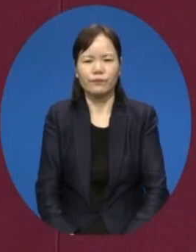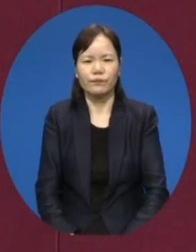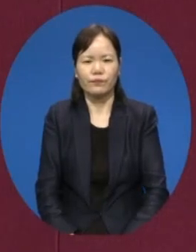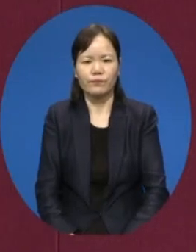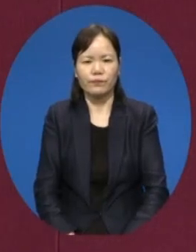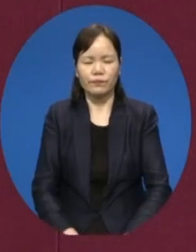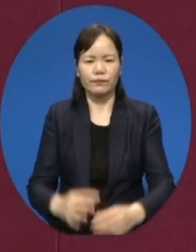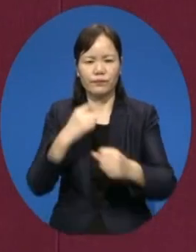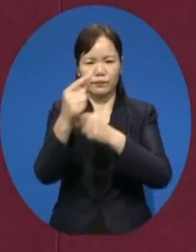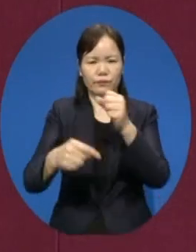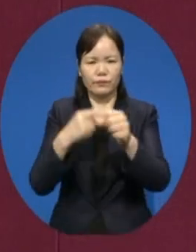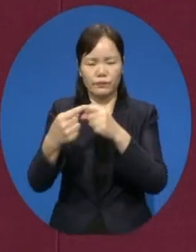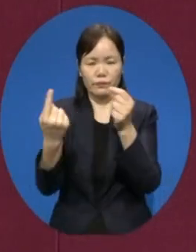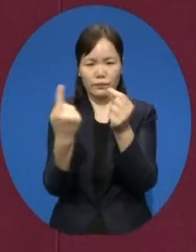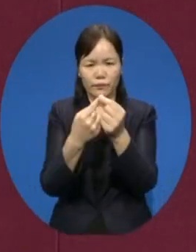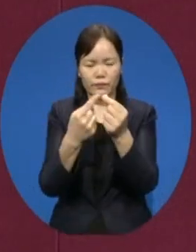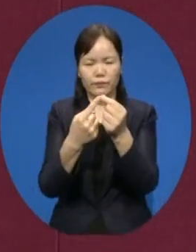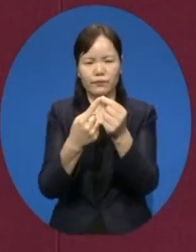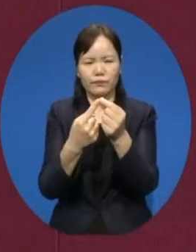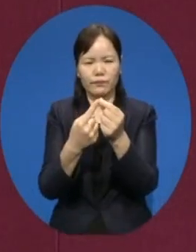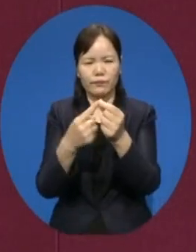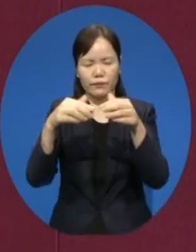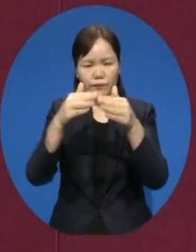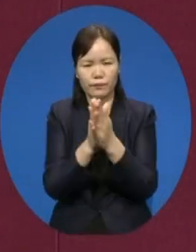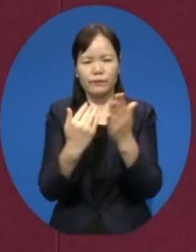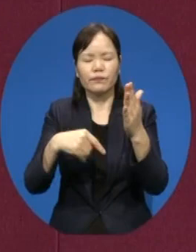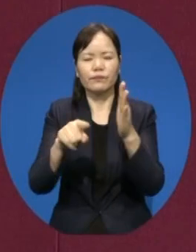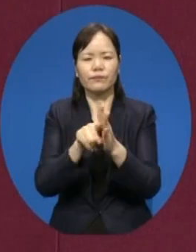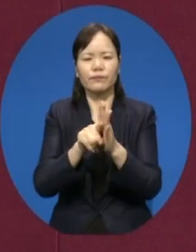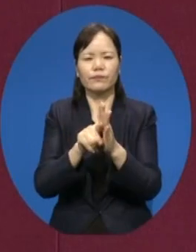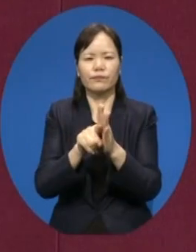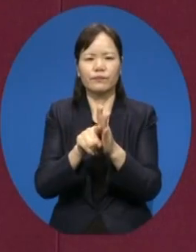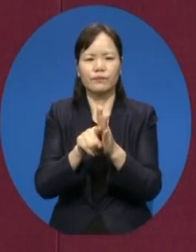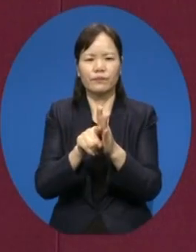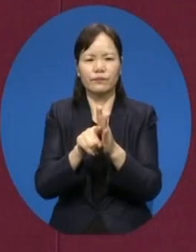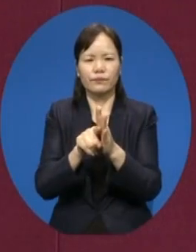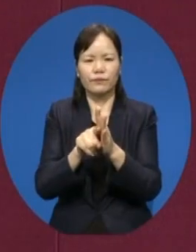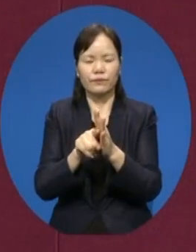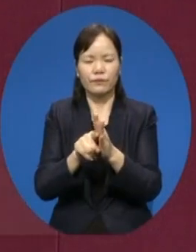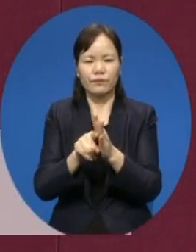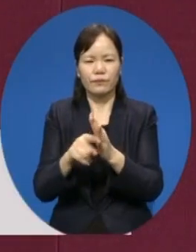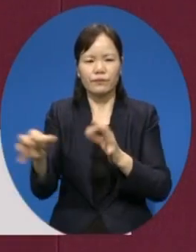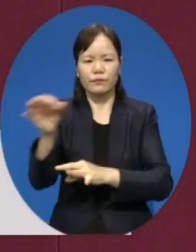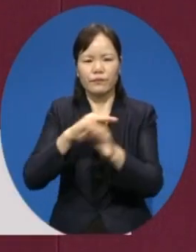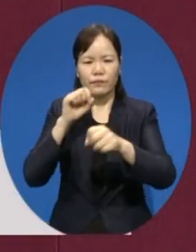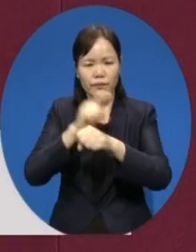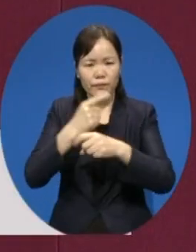월성 원전 1호기 폐쇄하기 위해서 경제성 평가 조작했죠.